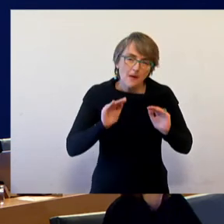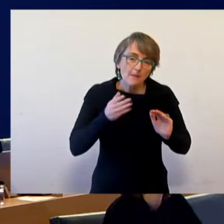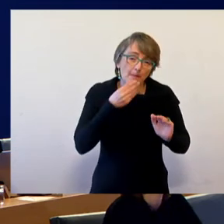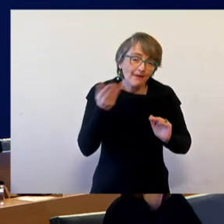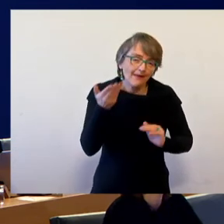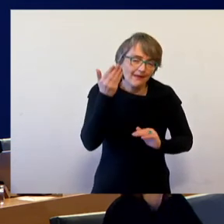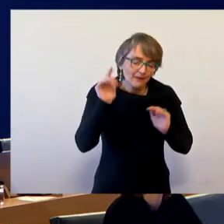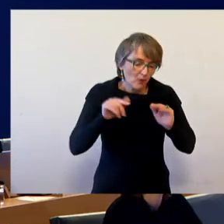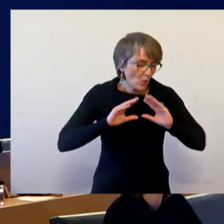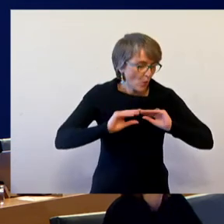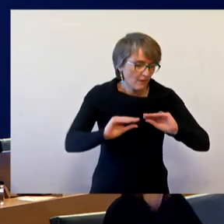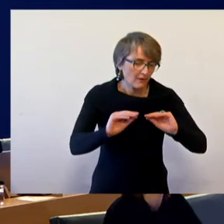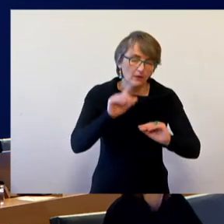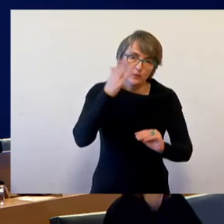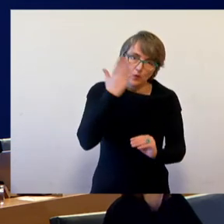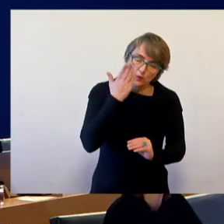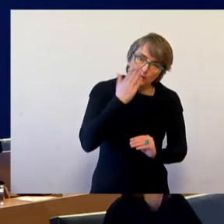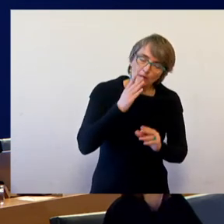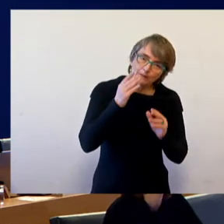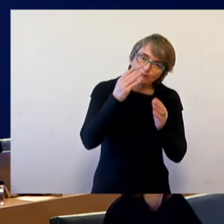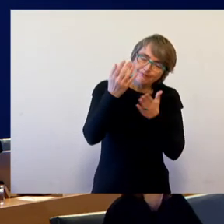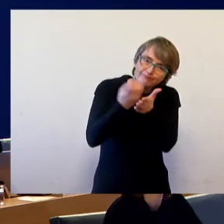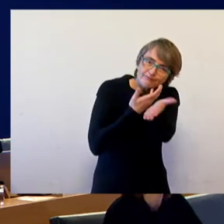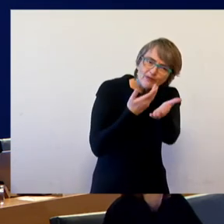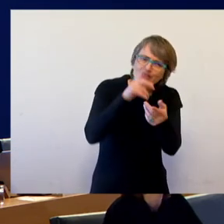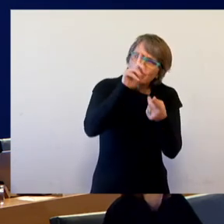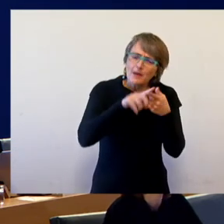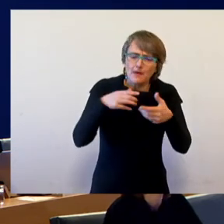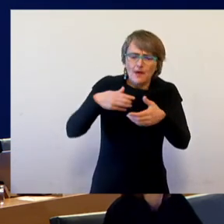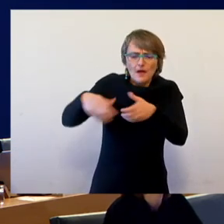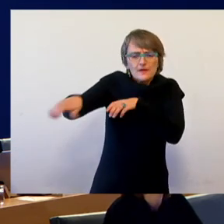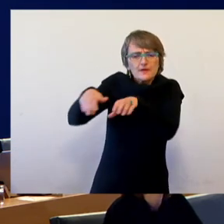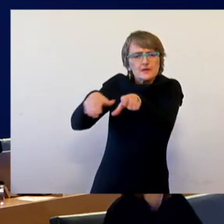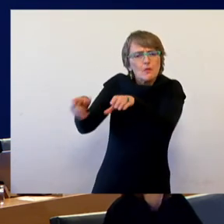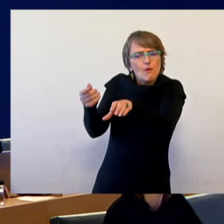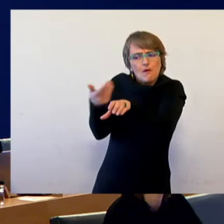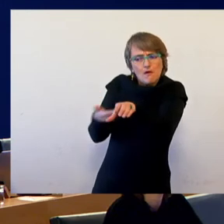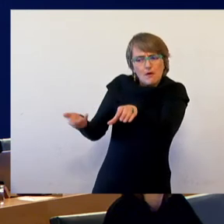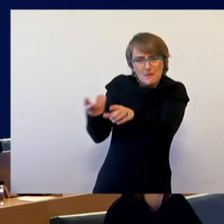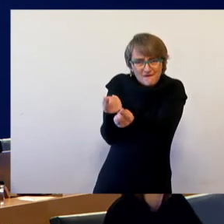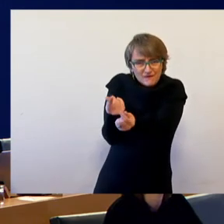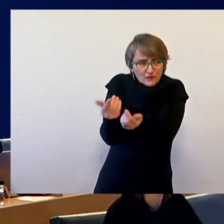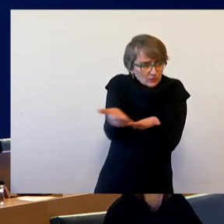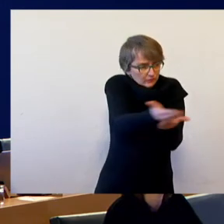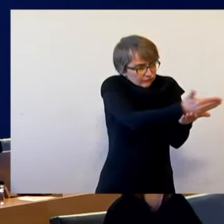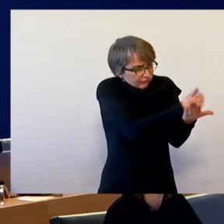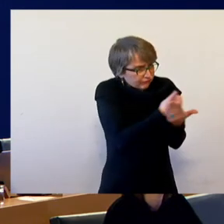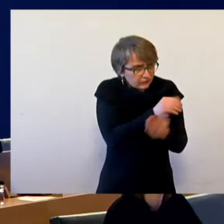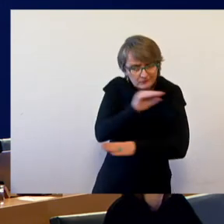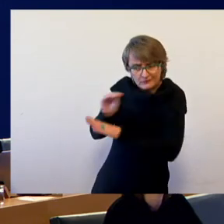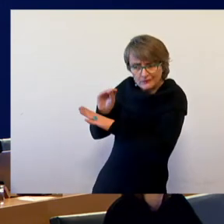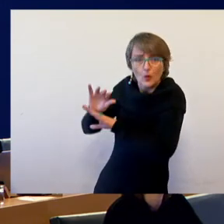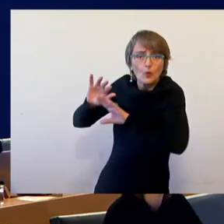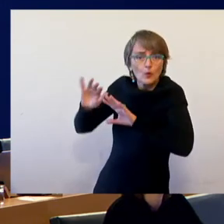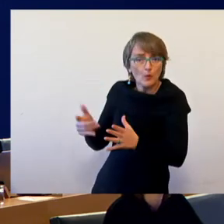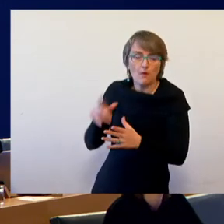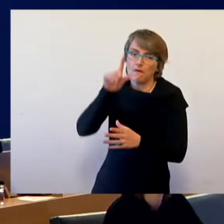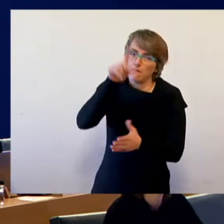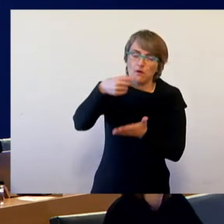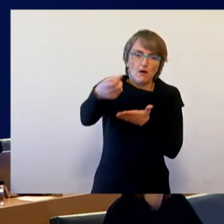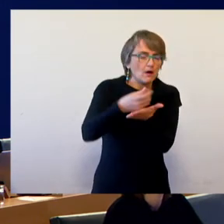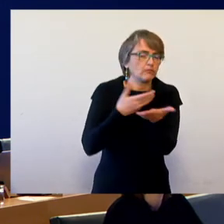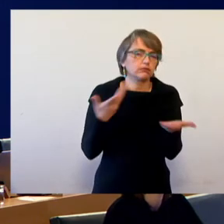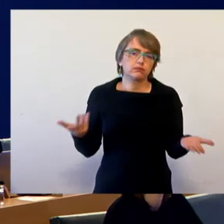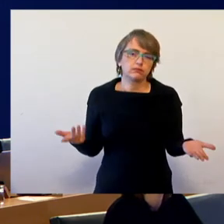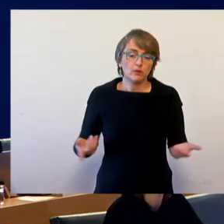préciser comment allez-vous financer tous ces investissements que vous avez, que vous nous avez cités. Nous avons